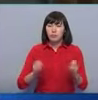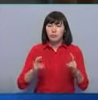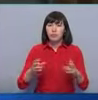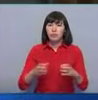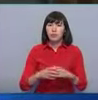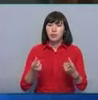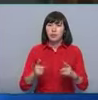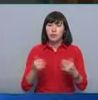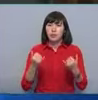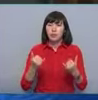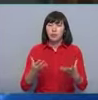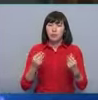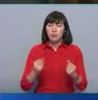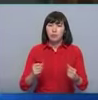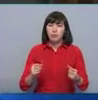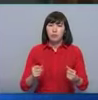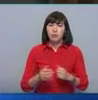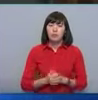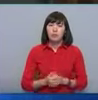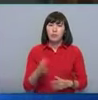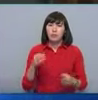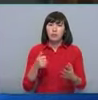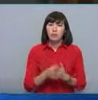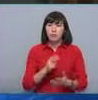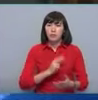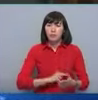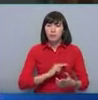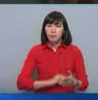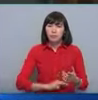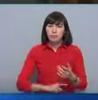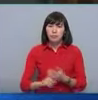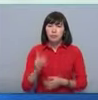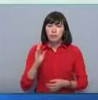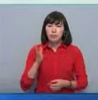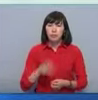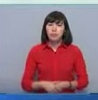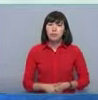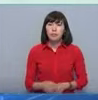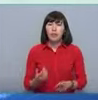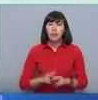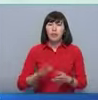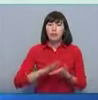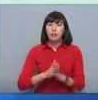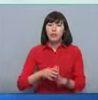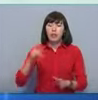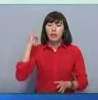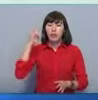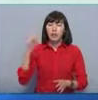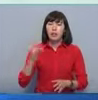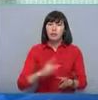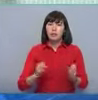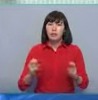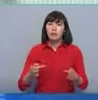қылмыскерлер ұсталып, бүгінгі таңда қамауға алынып, сотқа дейінгі тергеу-тексеру жұмыстары жүргізілуде. Аталмыш айтқа байланысты Қазақстан